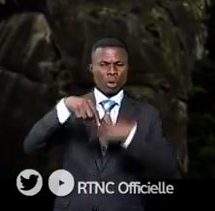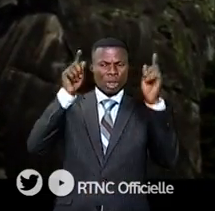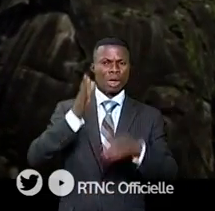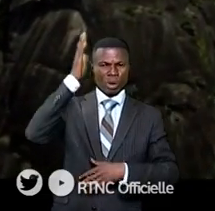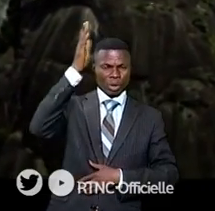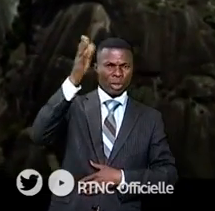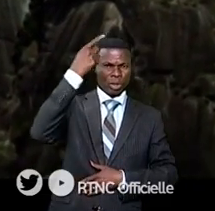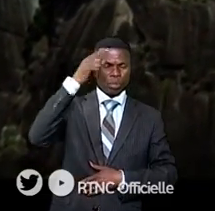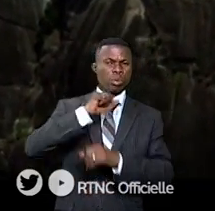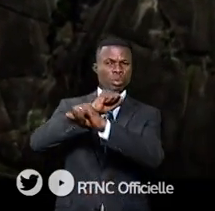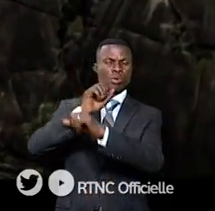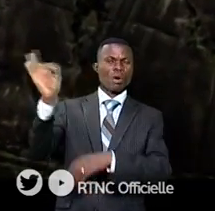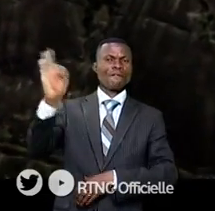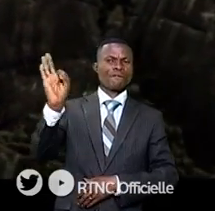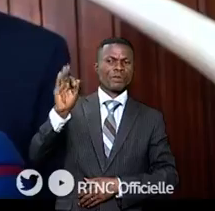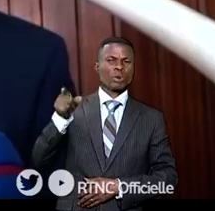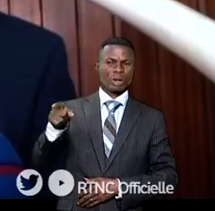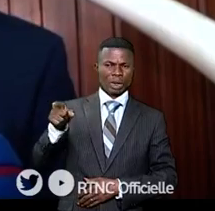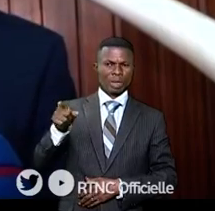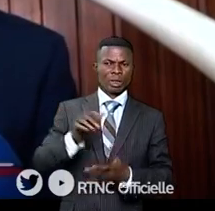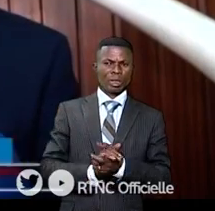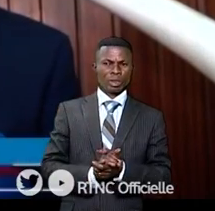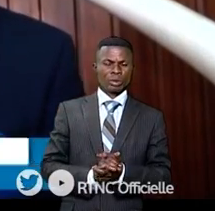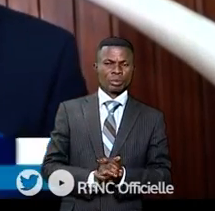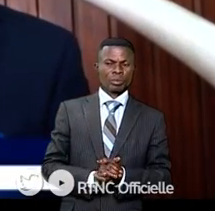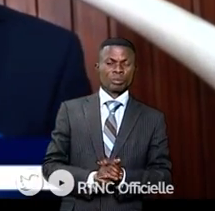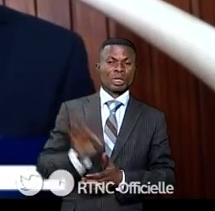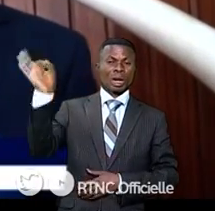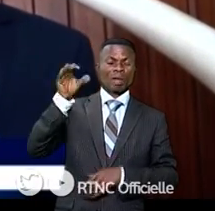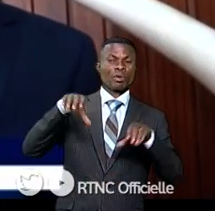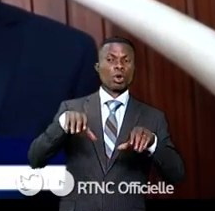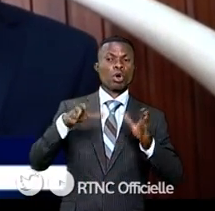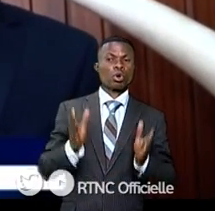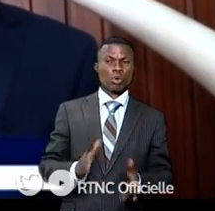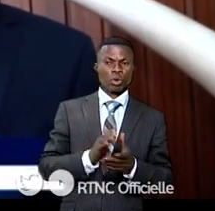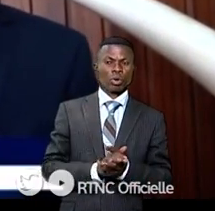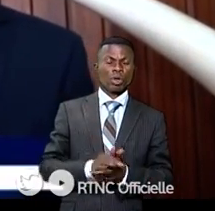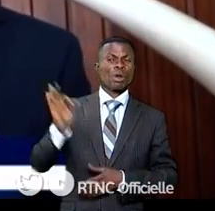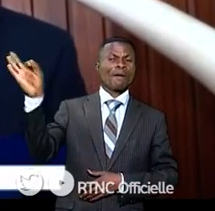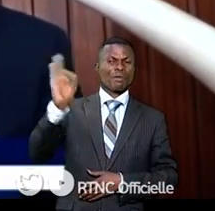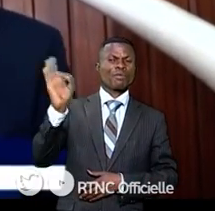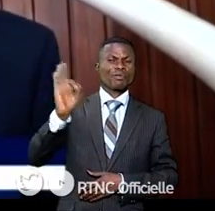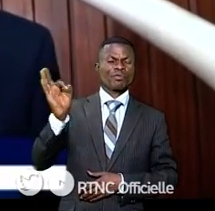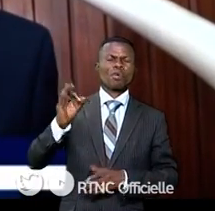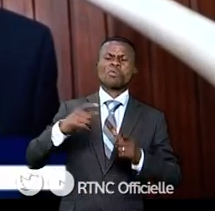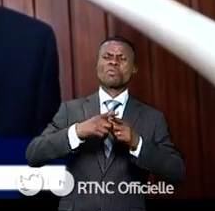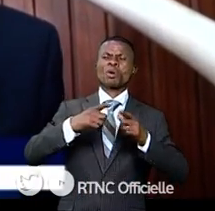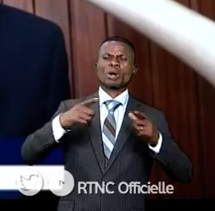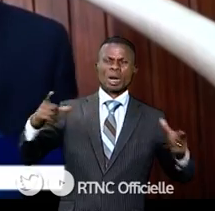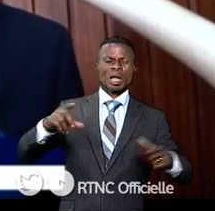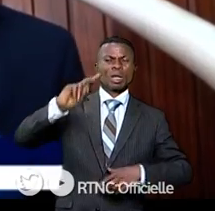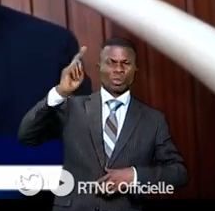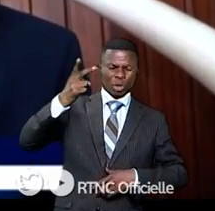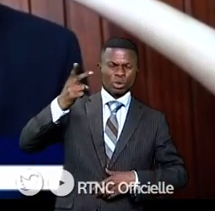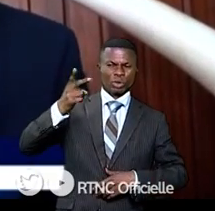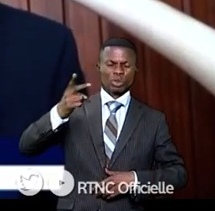prochaine pour la protection des forêts. Le bassin du Congo sont les forêts, le deuxième